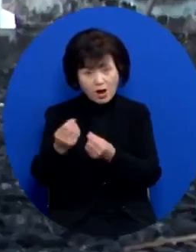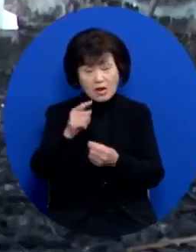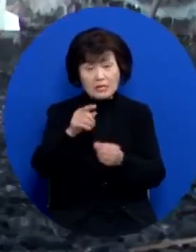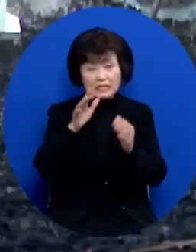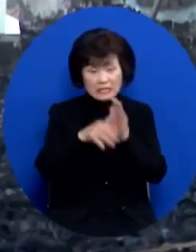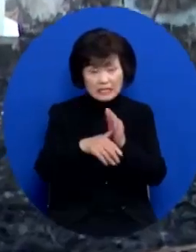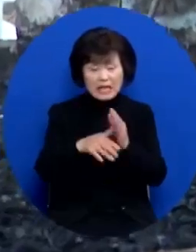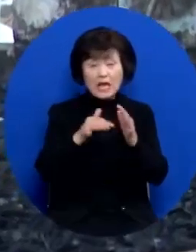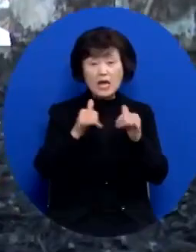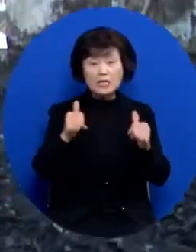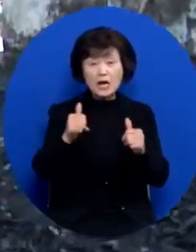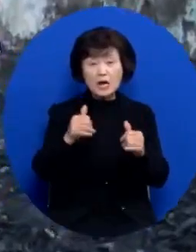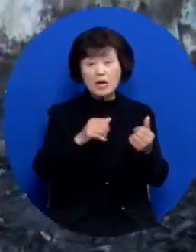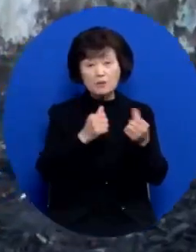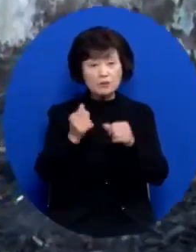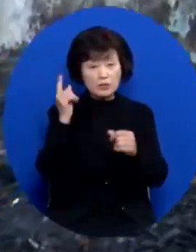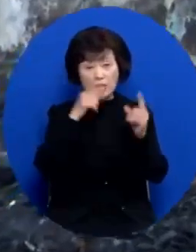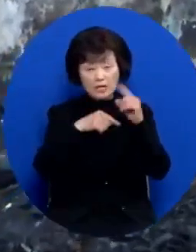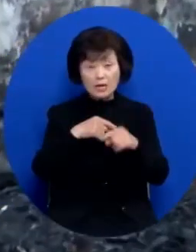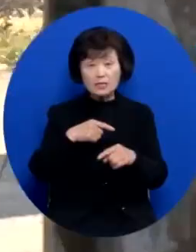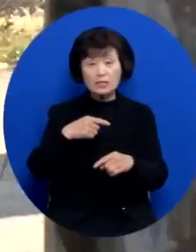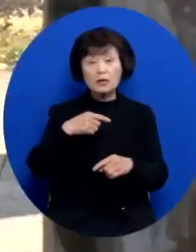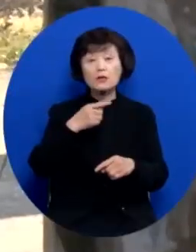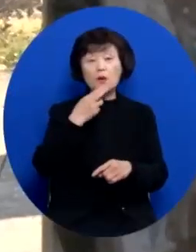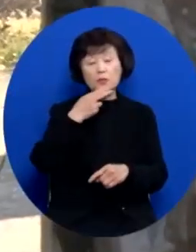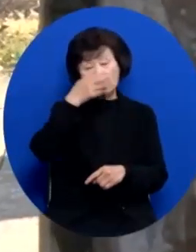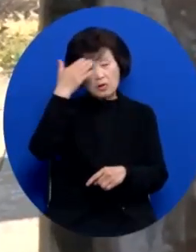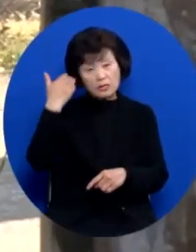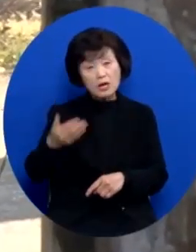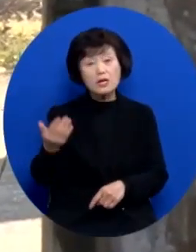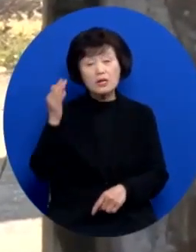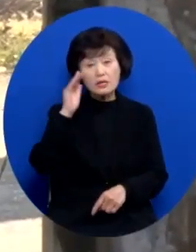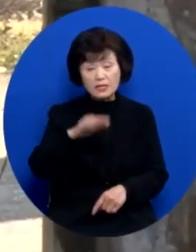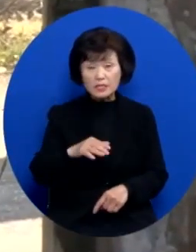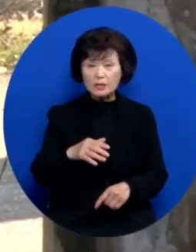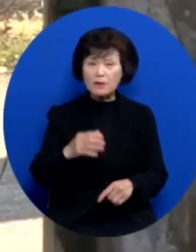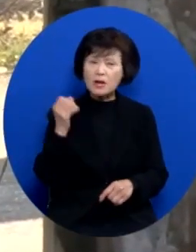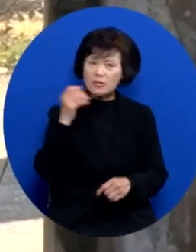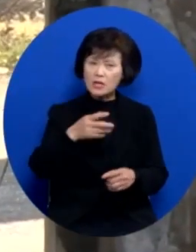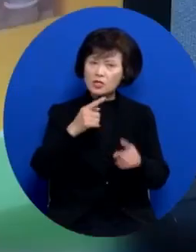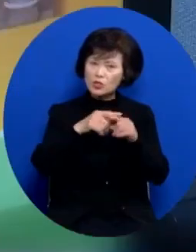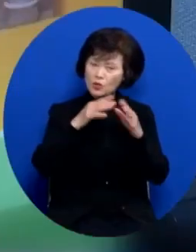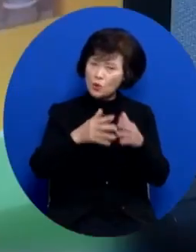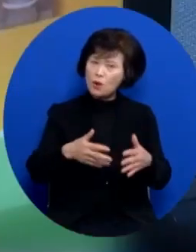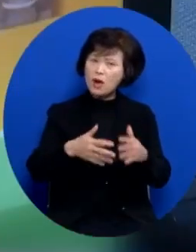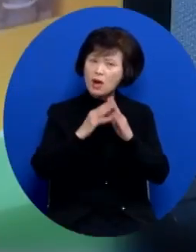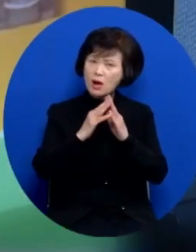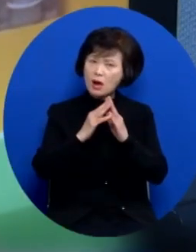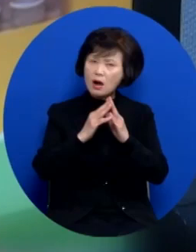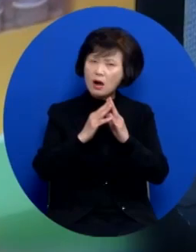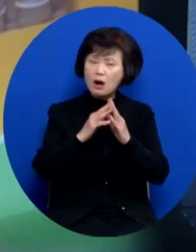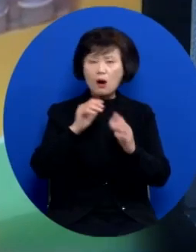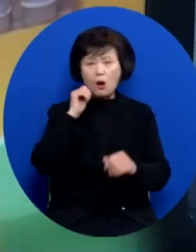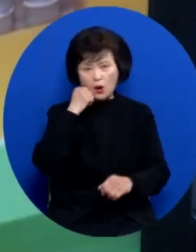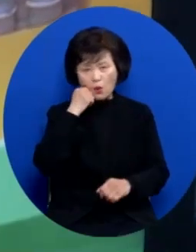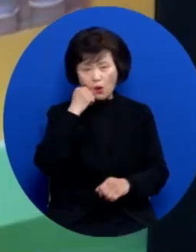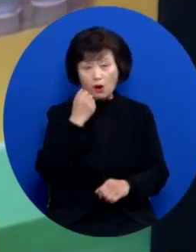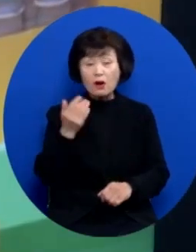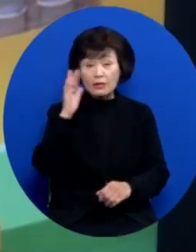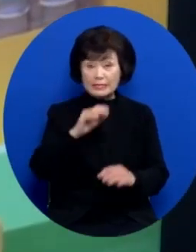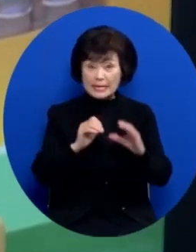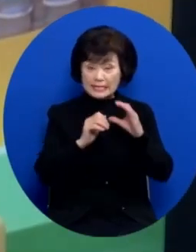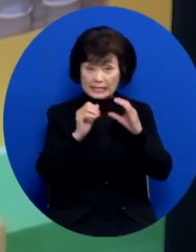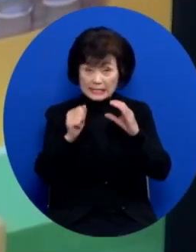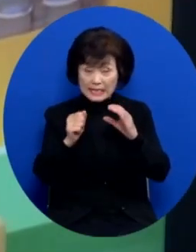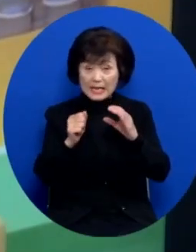인명피해는 없었지만 농촌 지역에 위치한 합산교회는 교회를 재건할 자금과 힘이 부족했습니다. 그러나 CTS 기독교 TV는